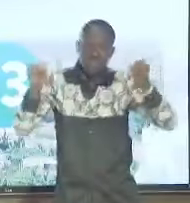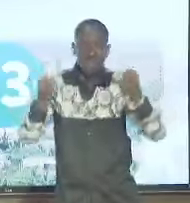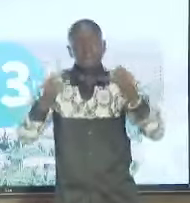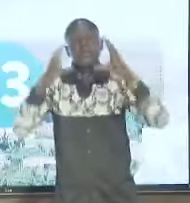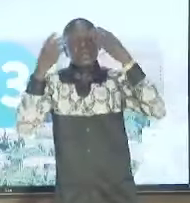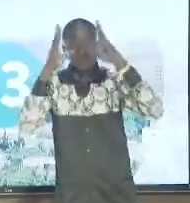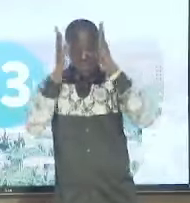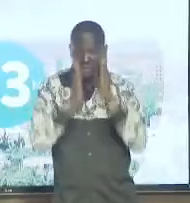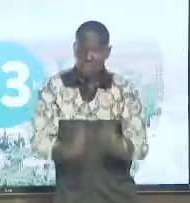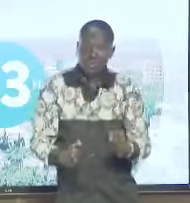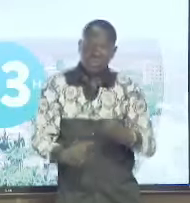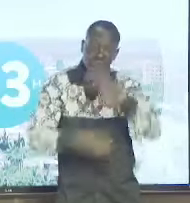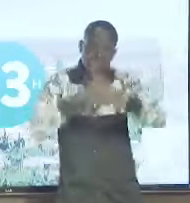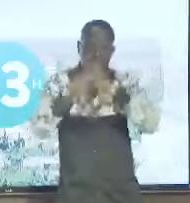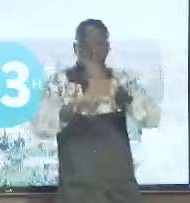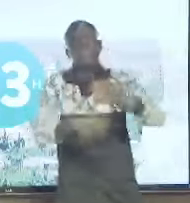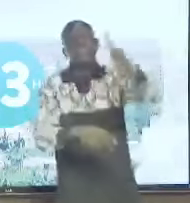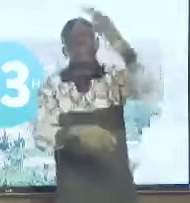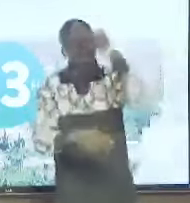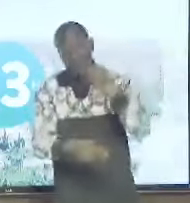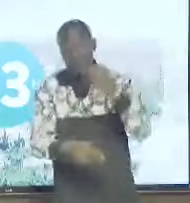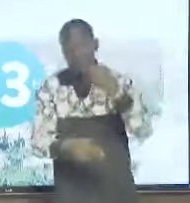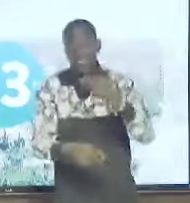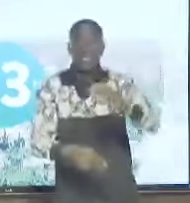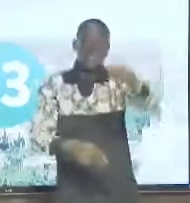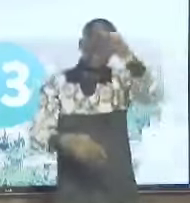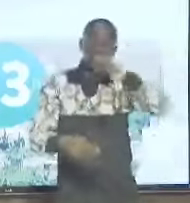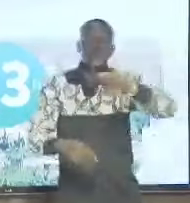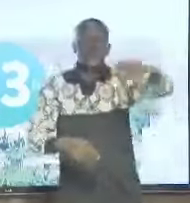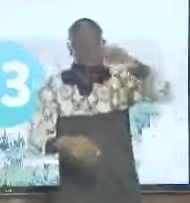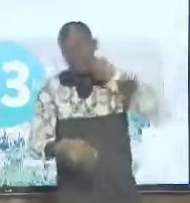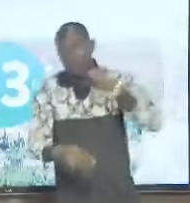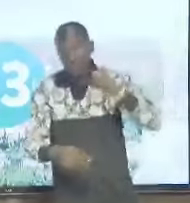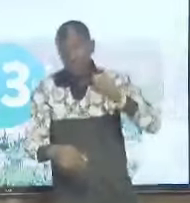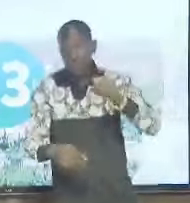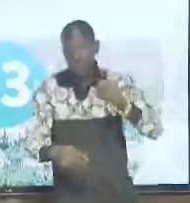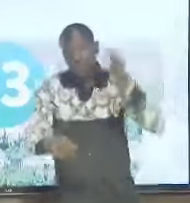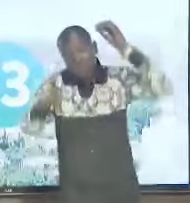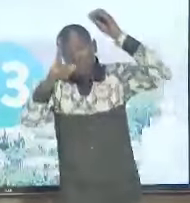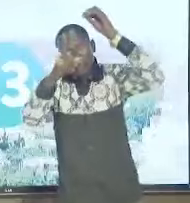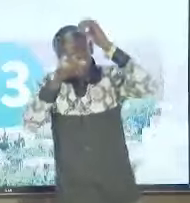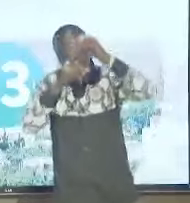communicateurs fait de la nutrition et les aliments fortifiés sont cheval de bataille.